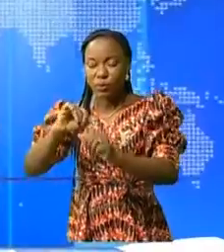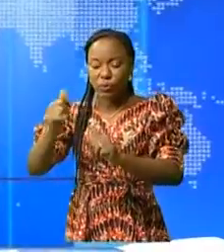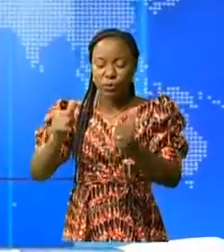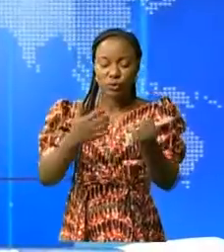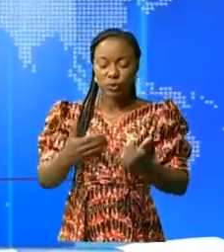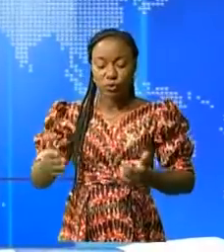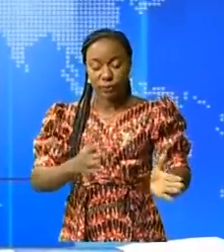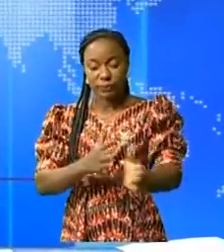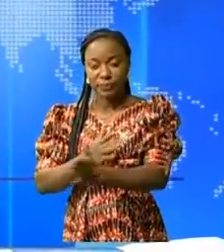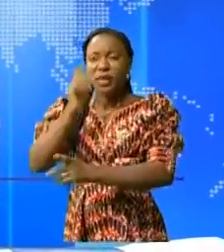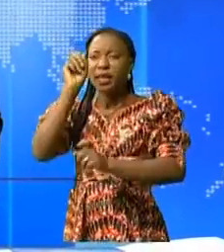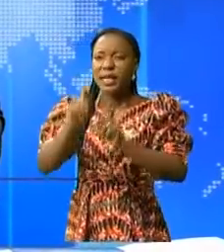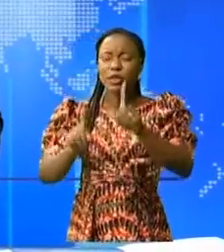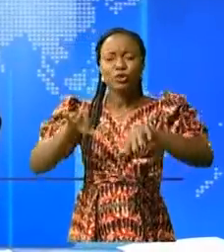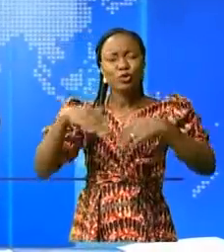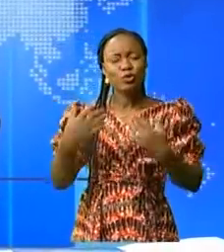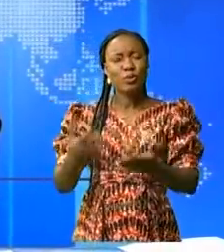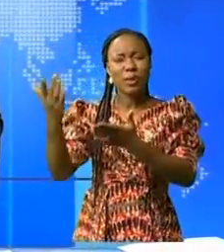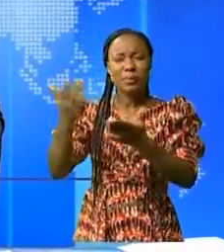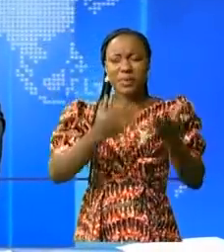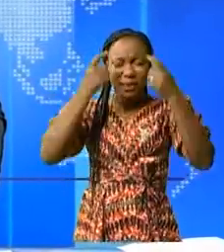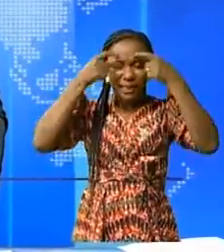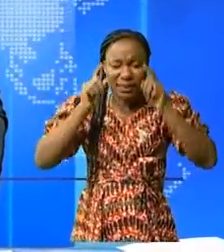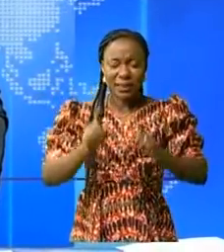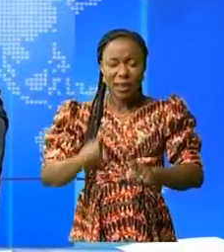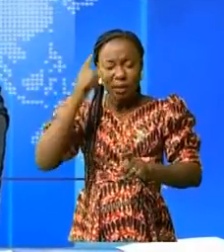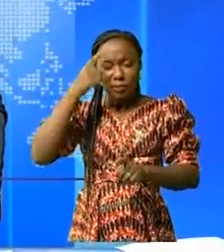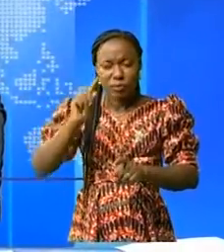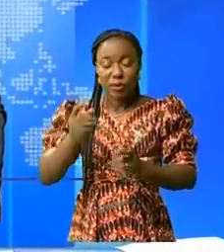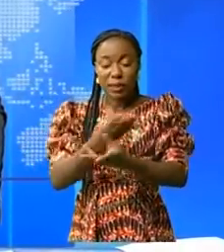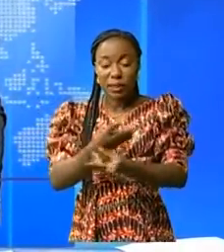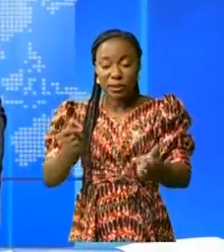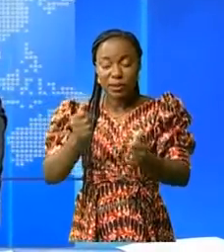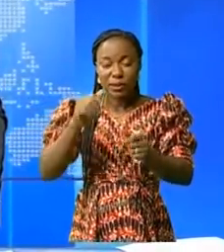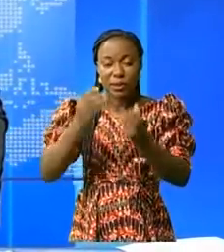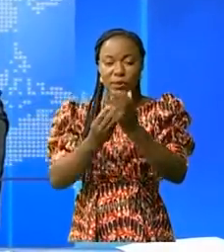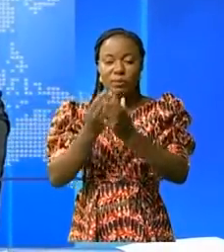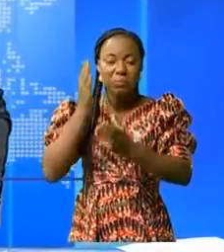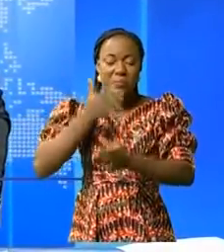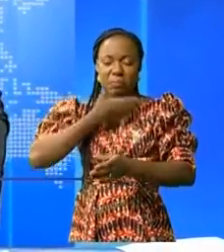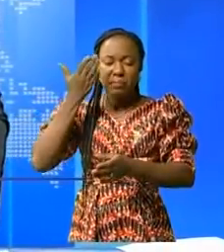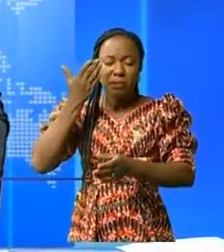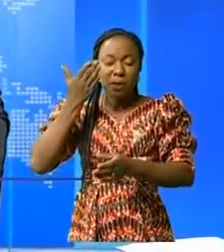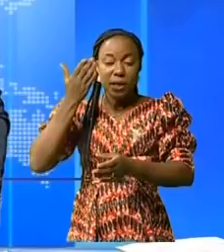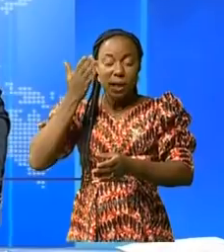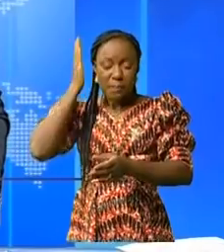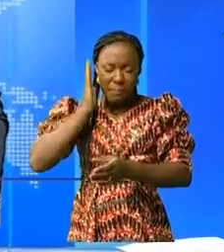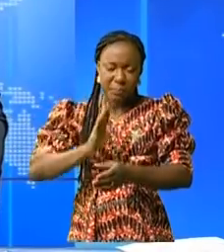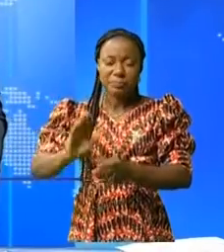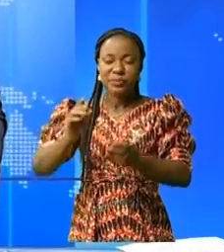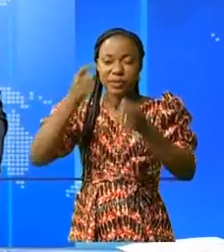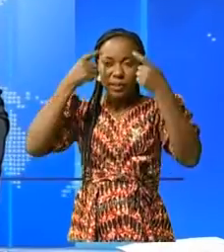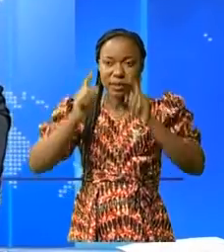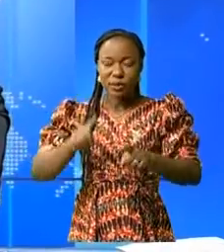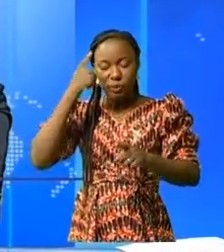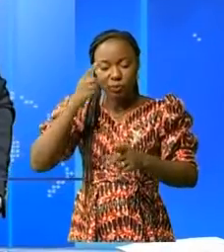cette question comment amener les décideurs à s'approprier les résultats qui contribue à une meilleure prise des décisions dont la mise en oeuvre de